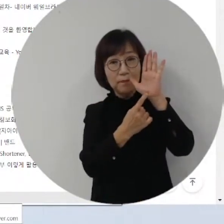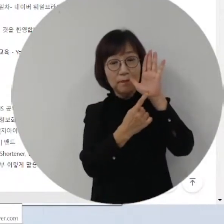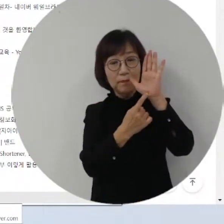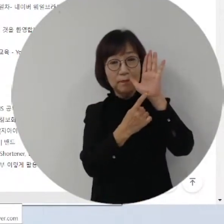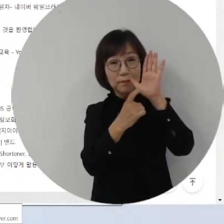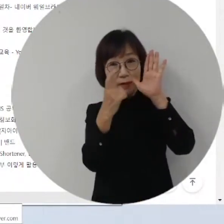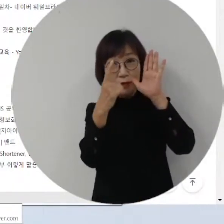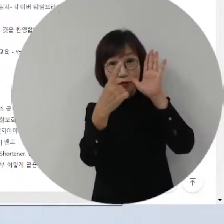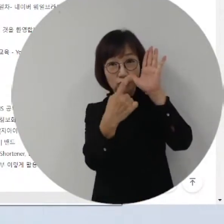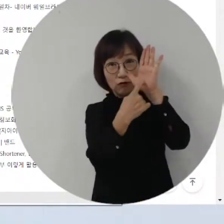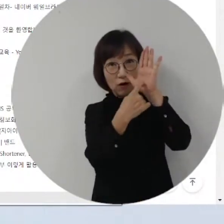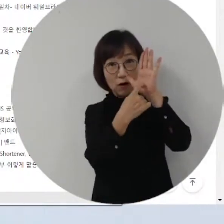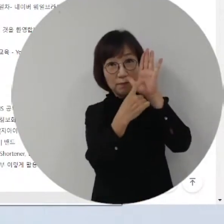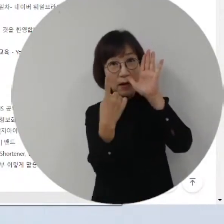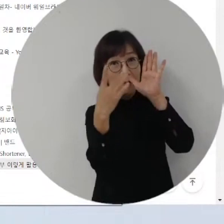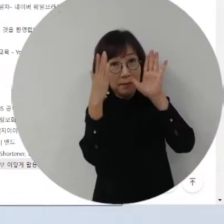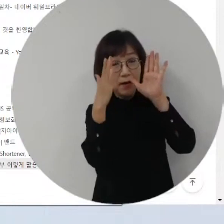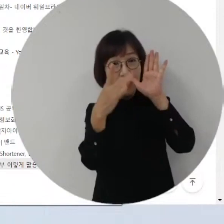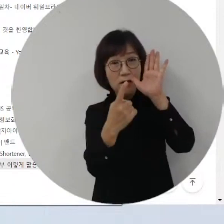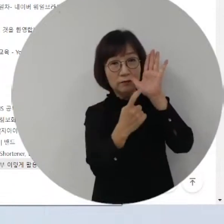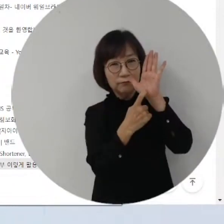드래그.